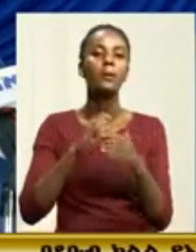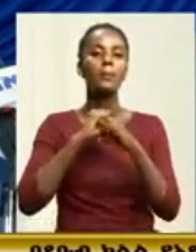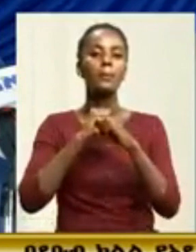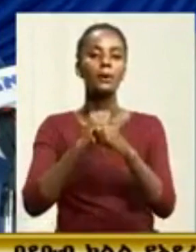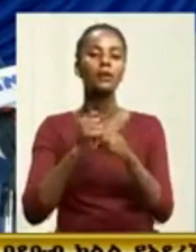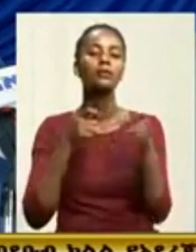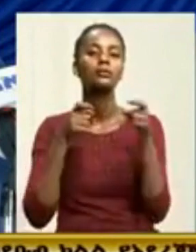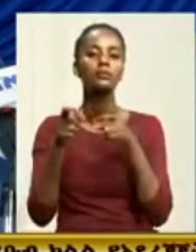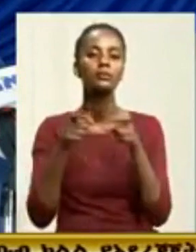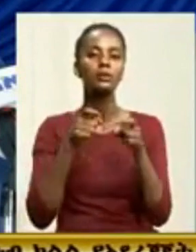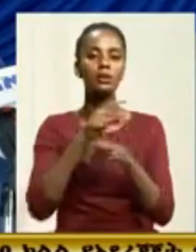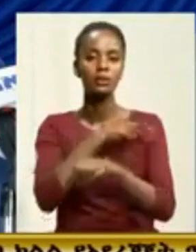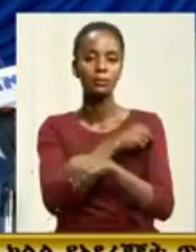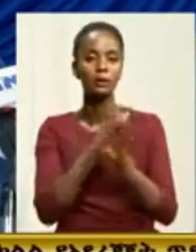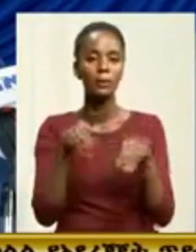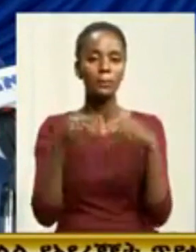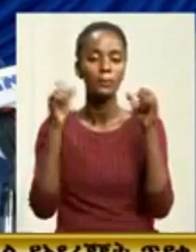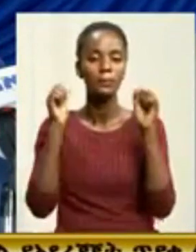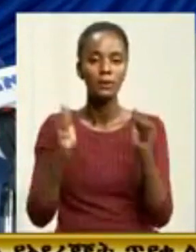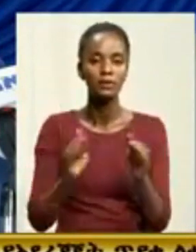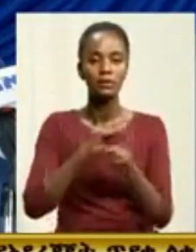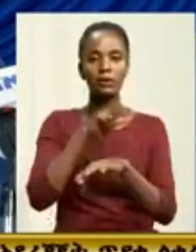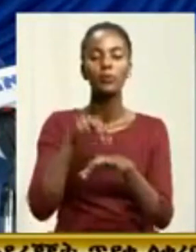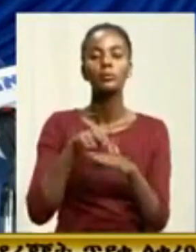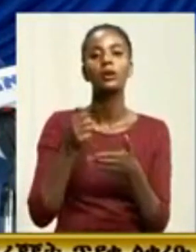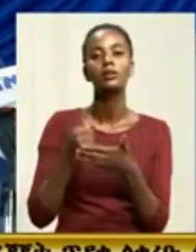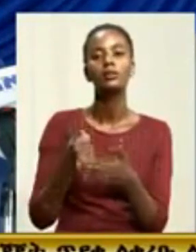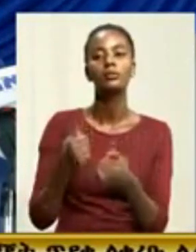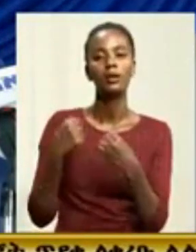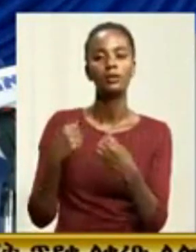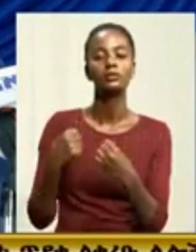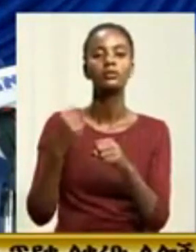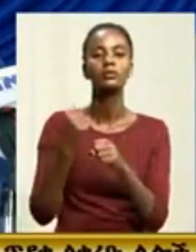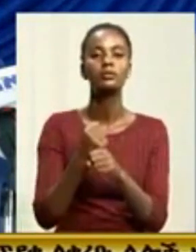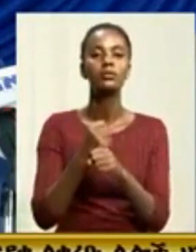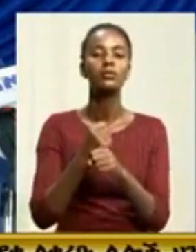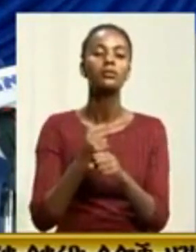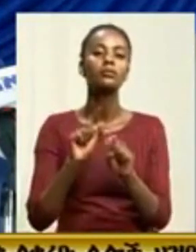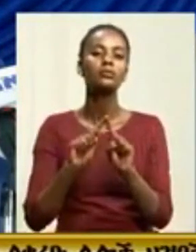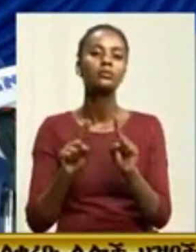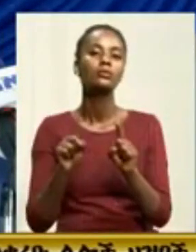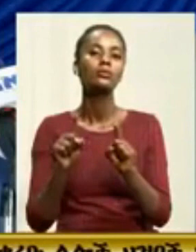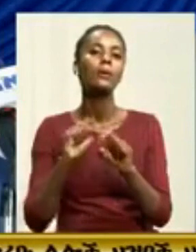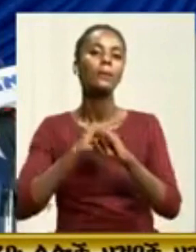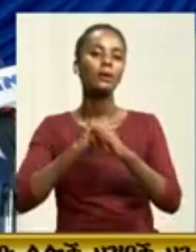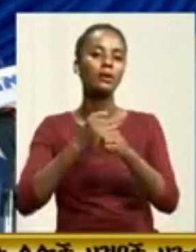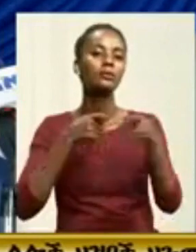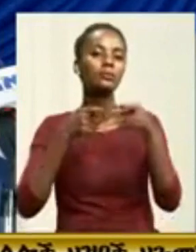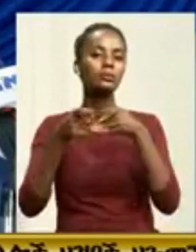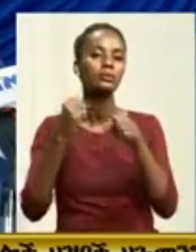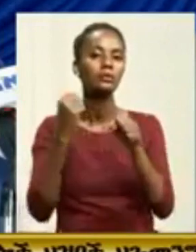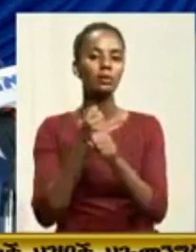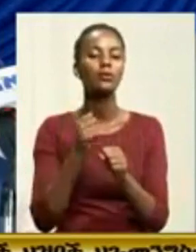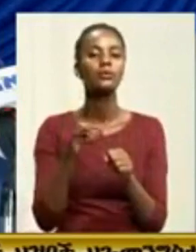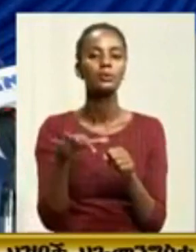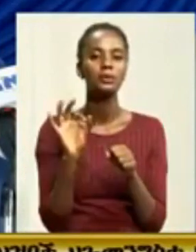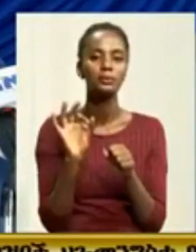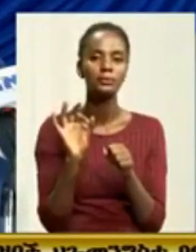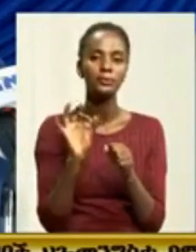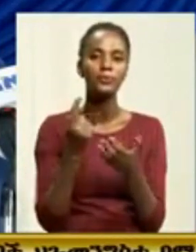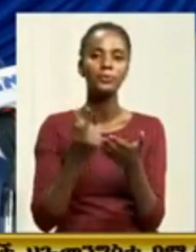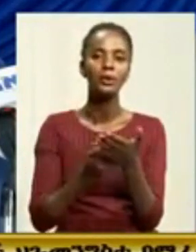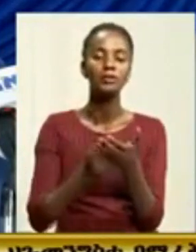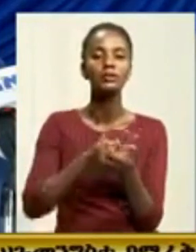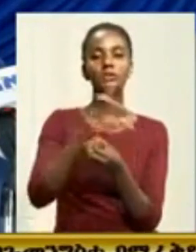የመከላከልና የመቆጣጠር ህክምና ለመስጠት የሚያስችሉ ተቋማትን የማጠናከር ስራ በተለያየ መልኩ ተዋቅሮ የመከላከል መቆጣጠር ስራዎች እየተሰሩ ይገኛሉ።